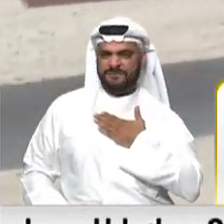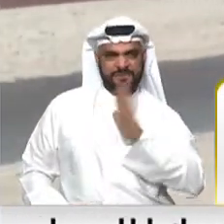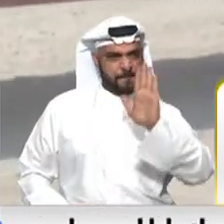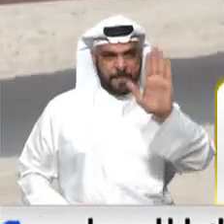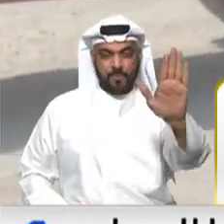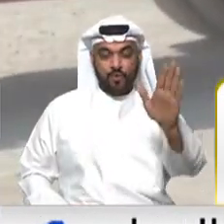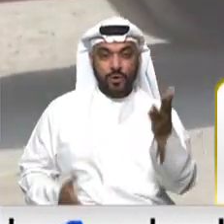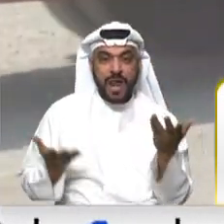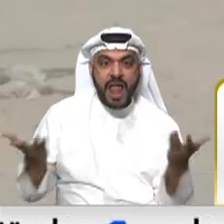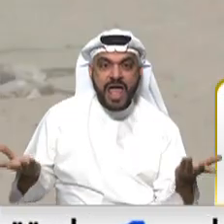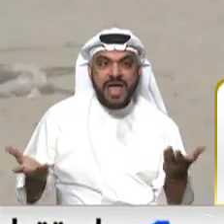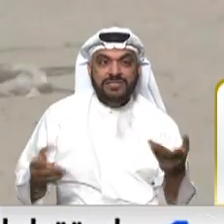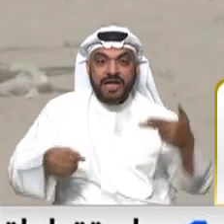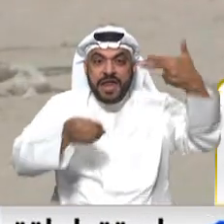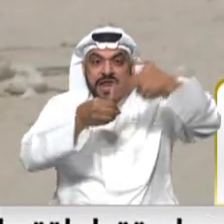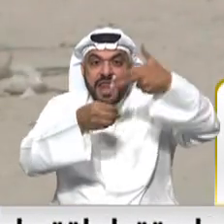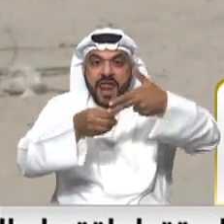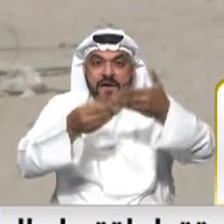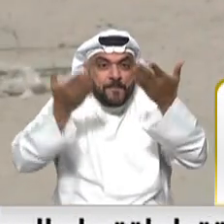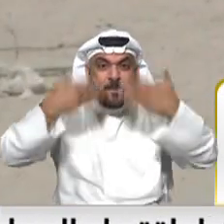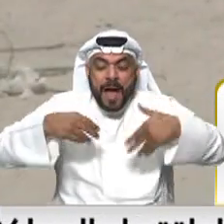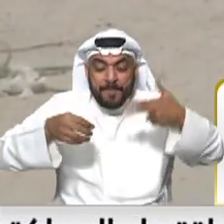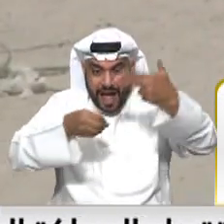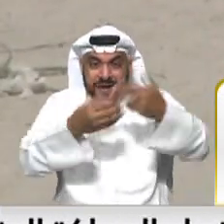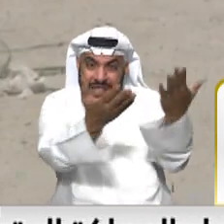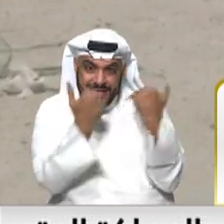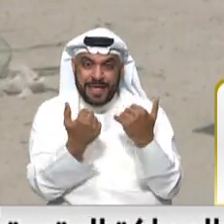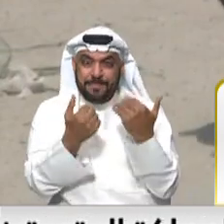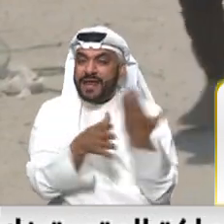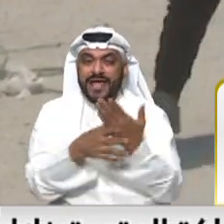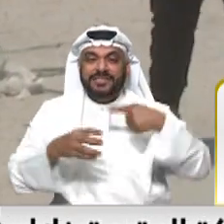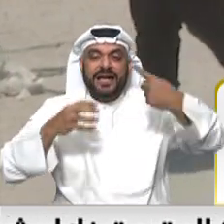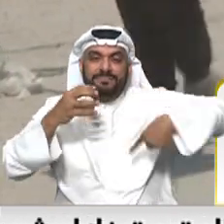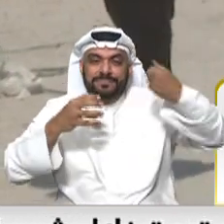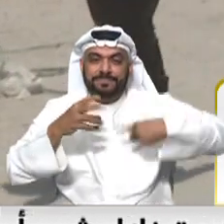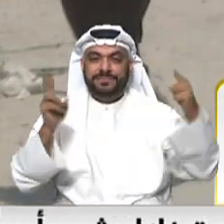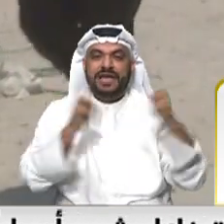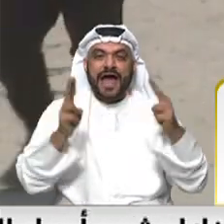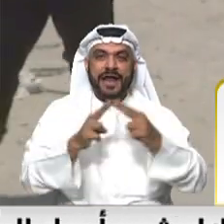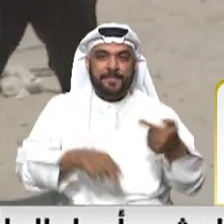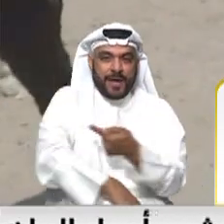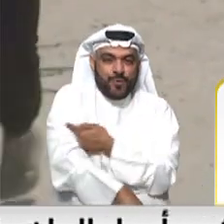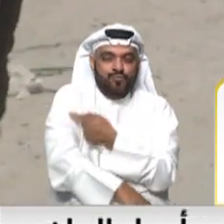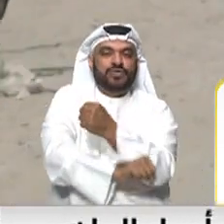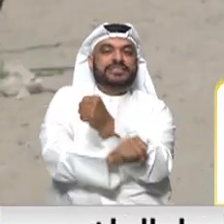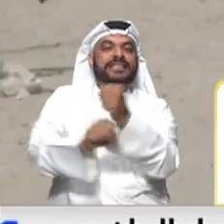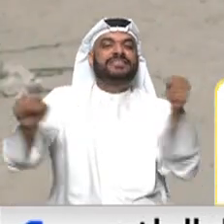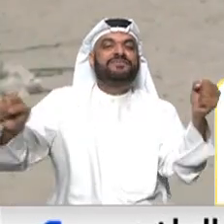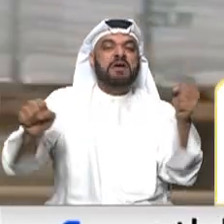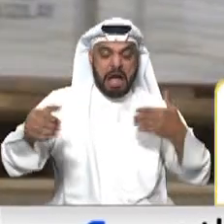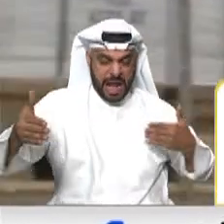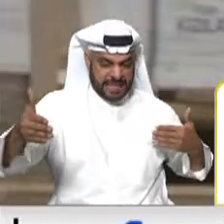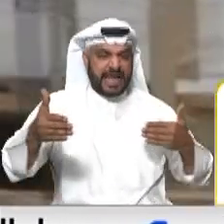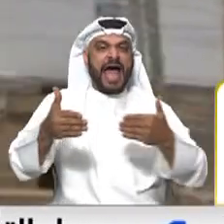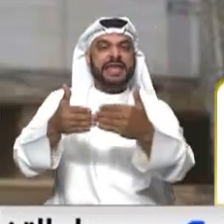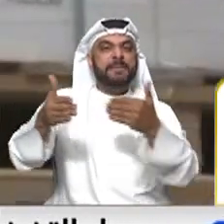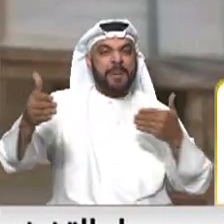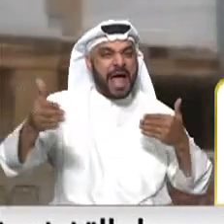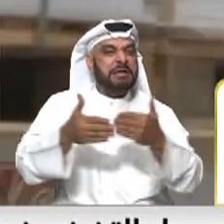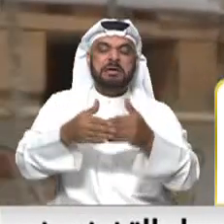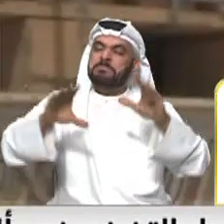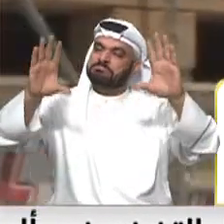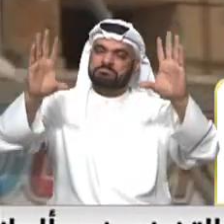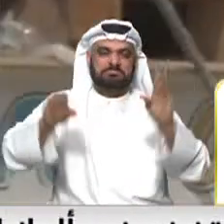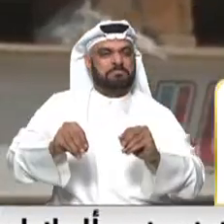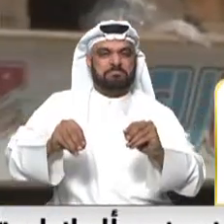أعلن رئيس لجنة الطوارئ في رفح أنه في ظل الحصار والإغلاق المتواصل من قبل قوات الاحتلال ومنعه عدم